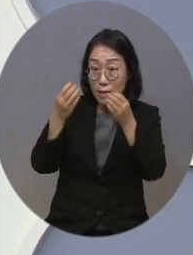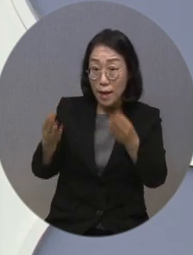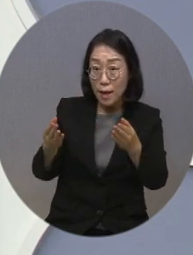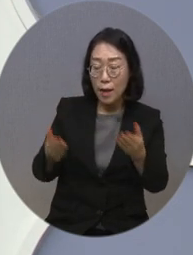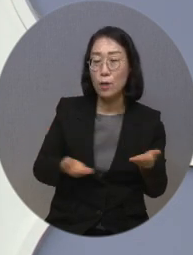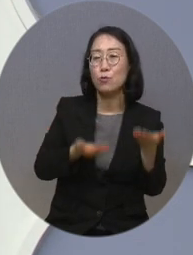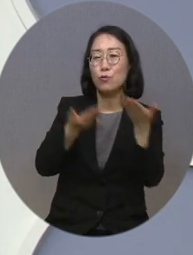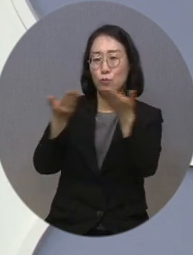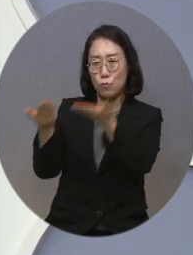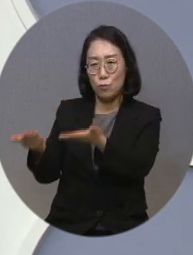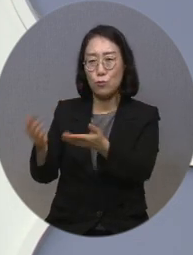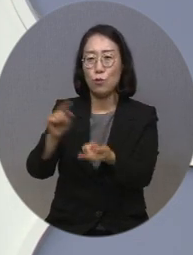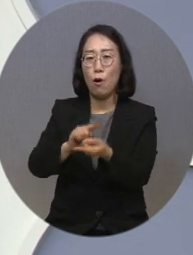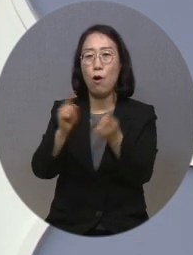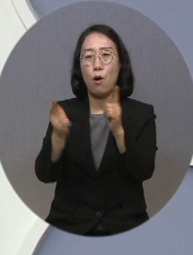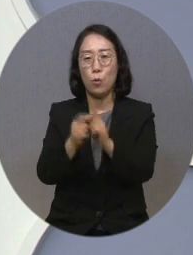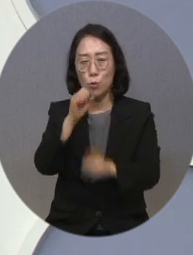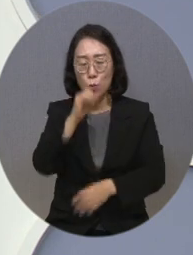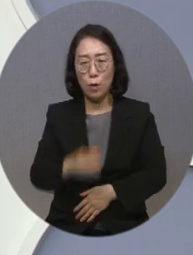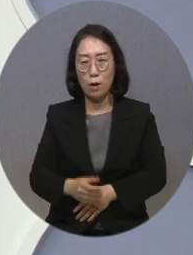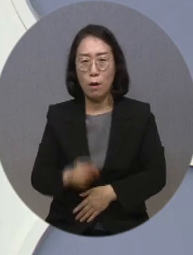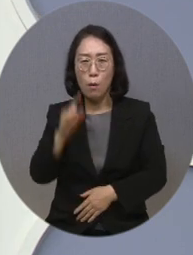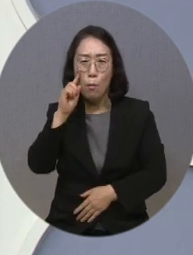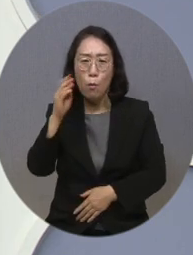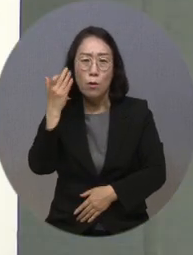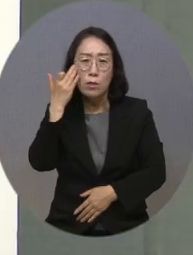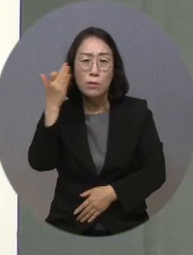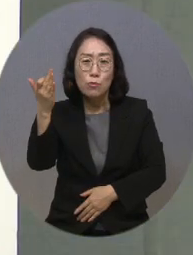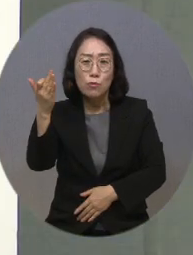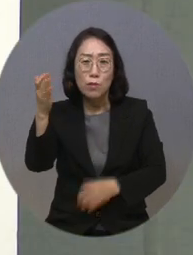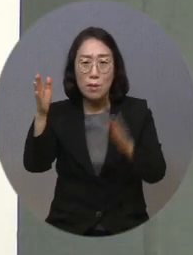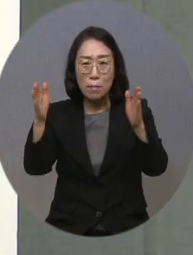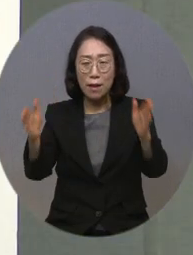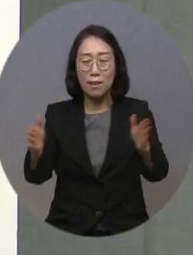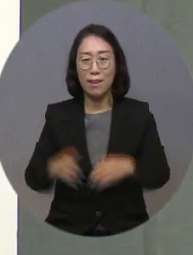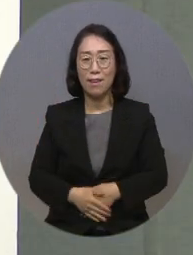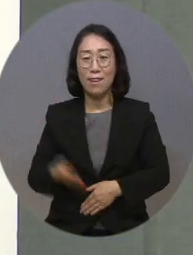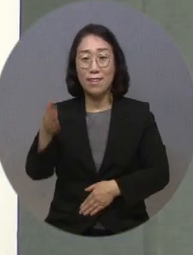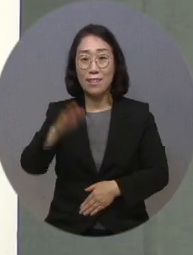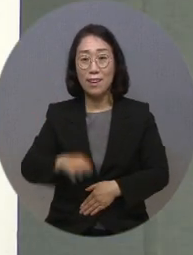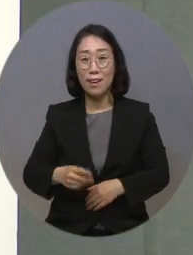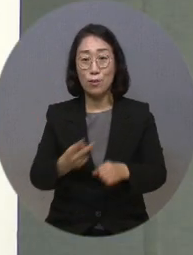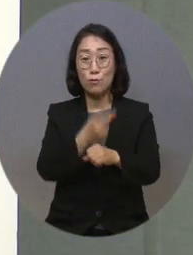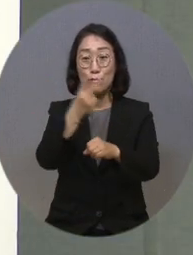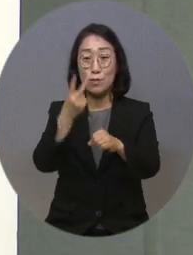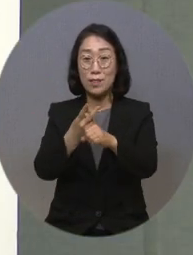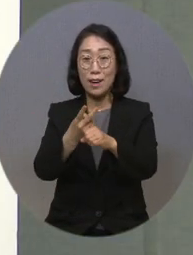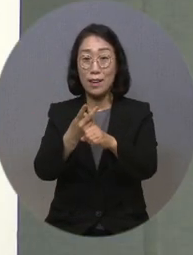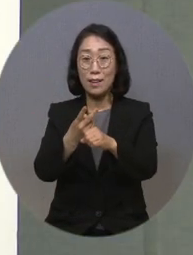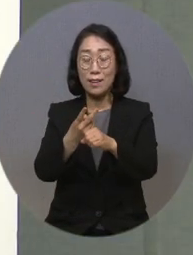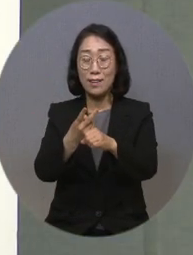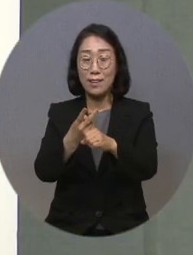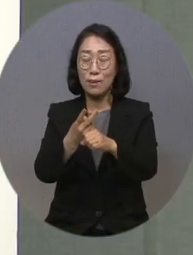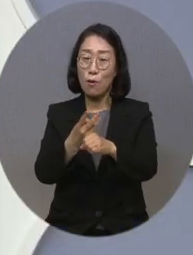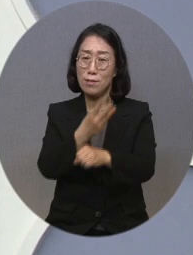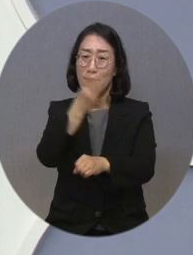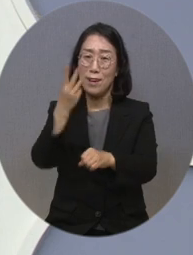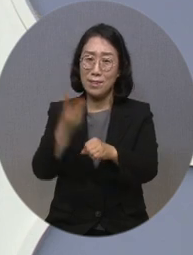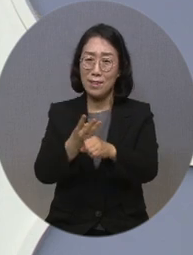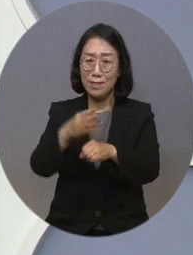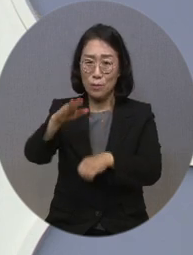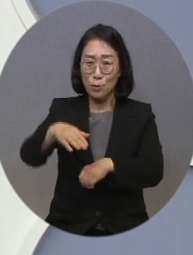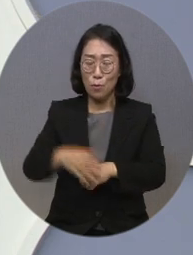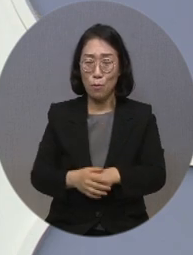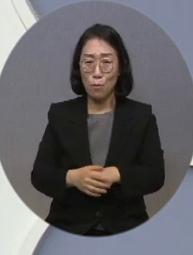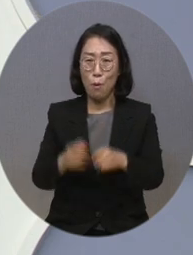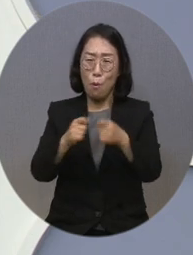이렇게 봅니다. 그런데 19일 만에 됐는데 또 기록도 2시간 51분을 했다고 언론에 나온 걸 보니까 네. 그것도